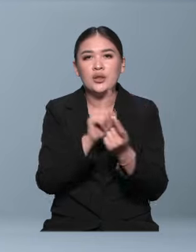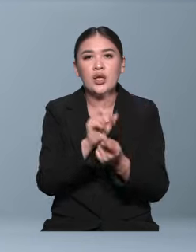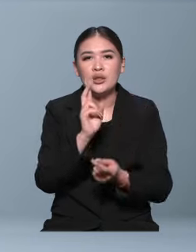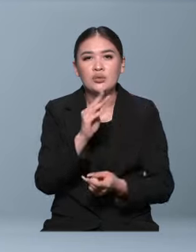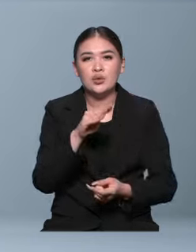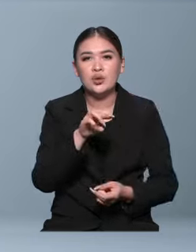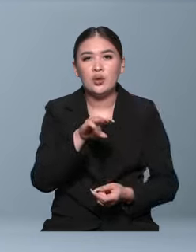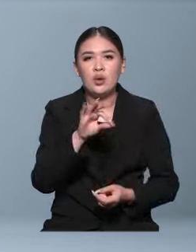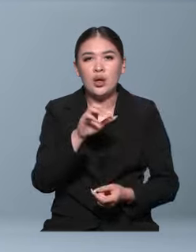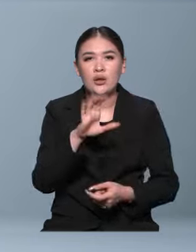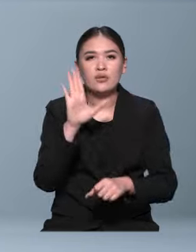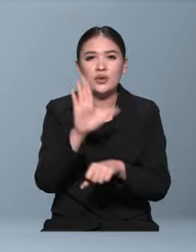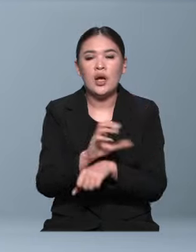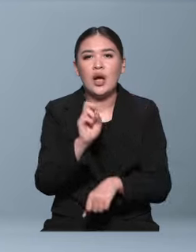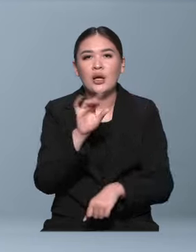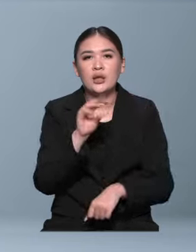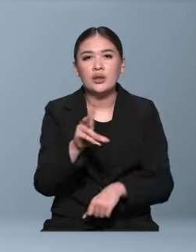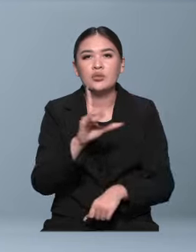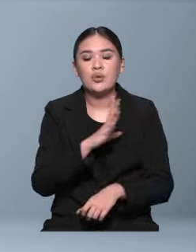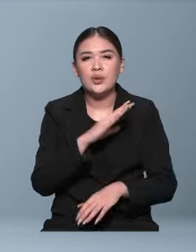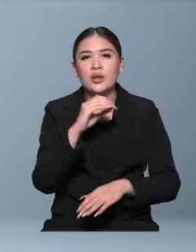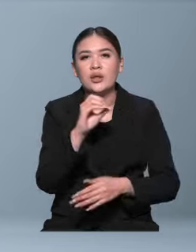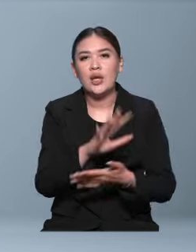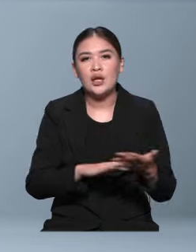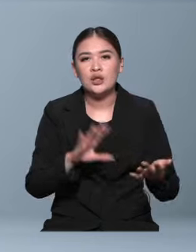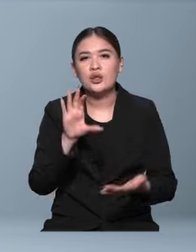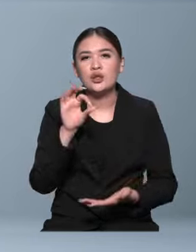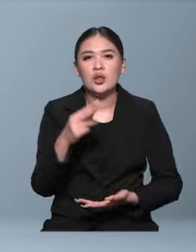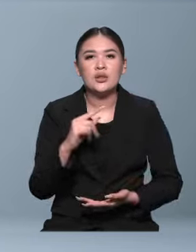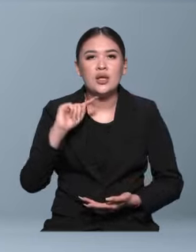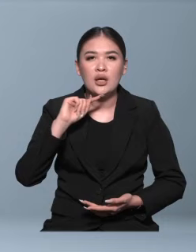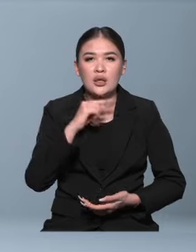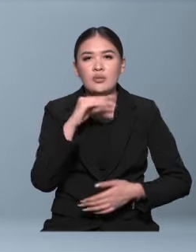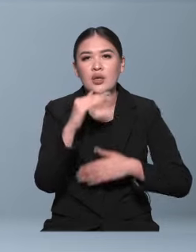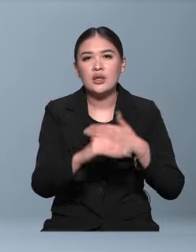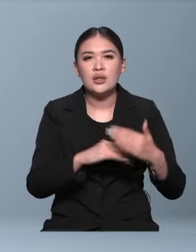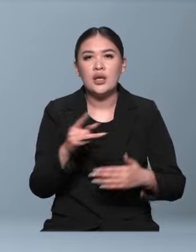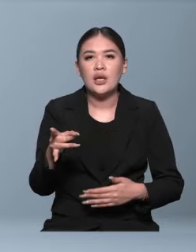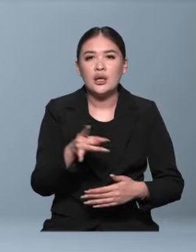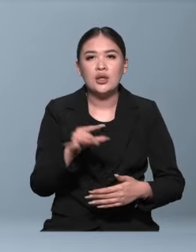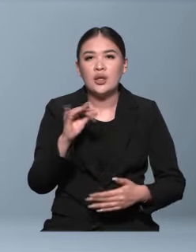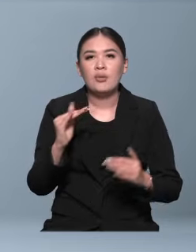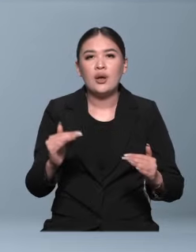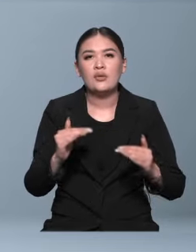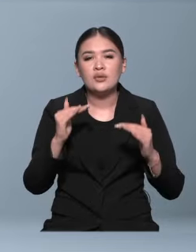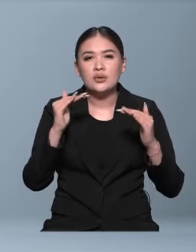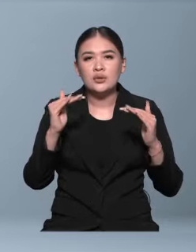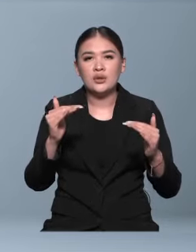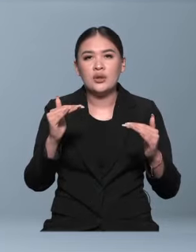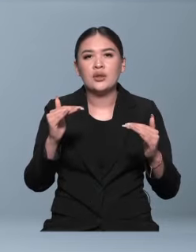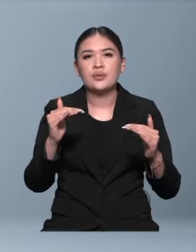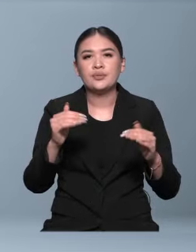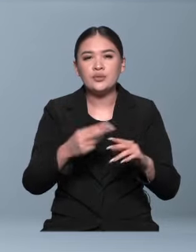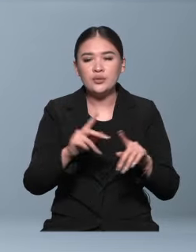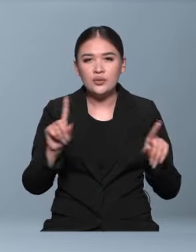поручил акиму области обеспечить дальнейшее социально-экономическое развитие региона и повысить рост